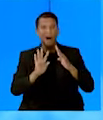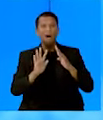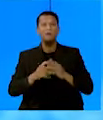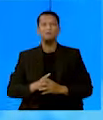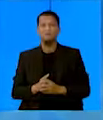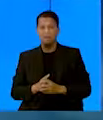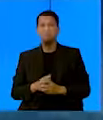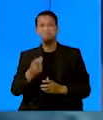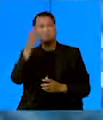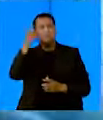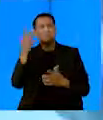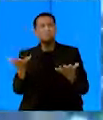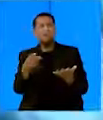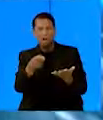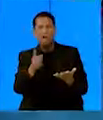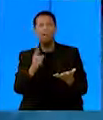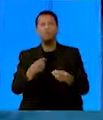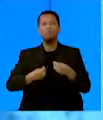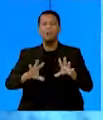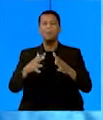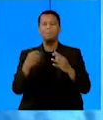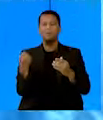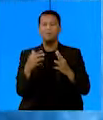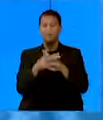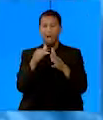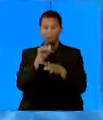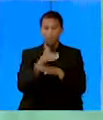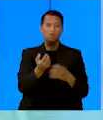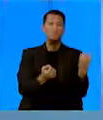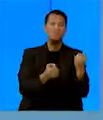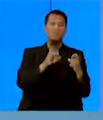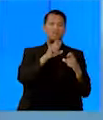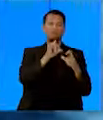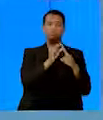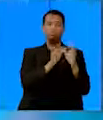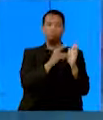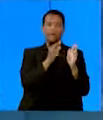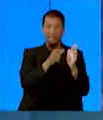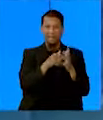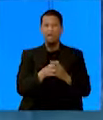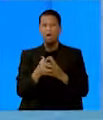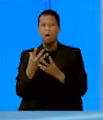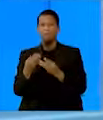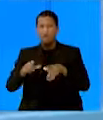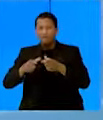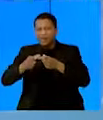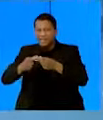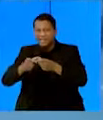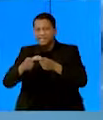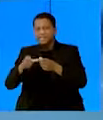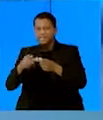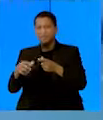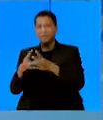Siapa sangka supplier pakaian yang biasa dijual di Pasar Tanah Abang dan Pasar Cipulir ternyata sebagian berasal dari Kampung Konveksi Bulak